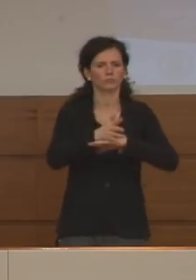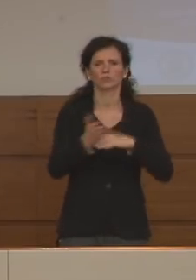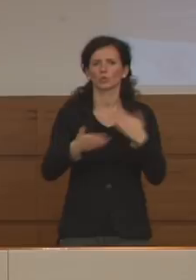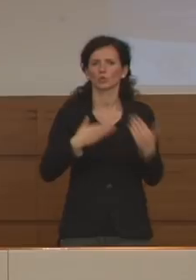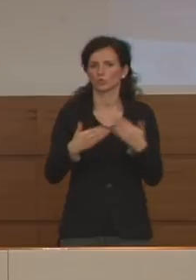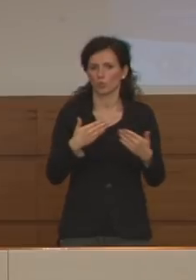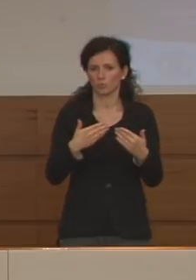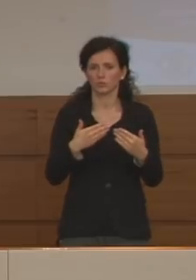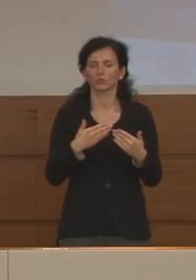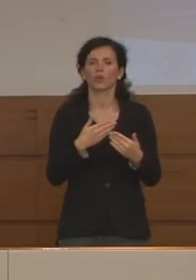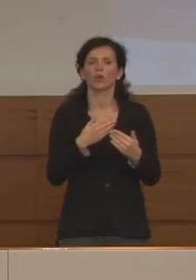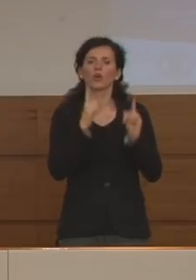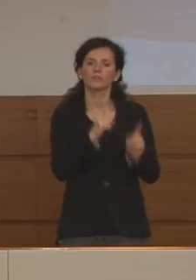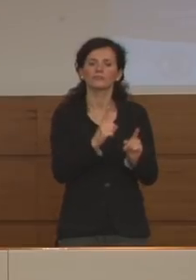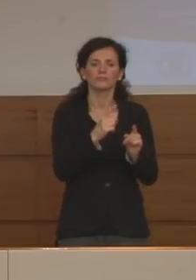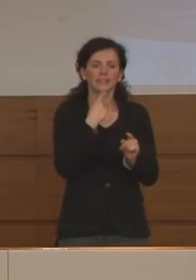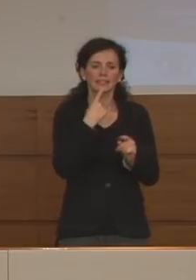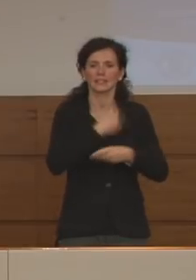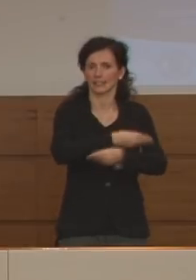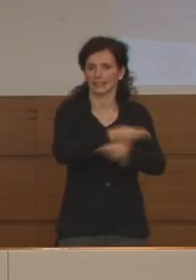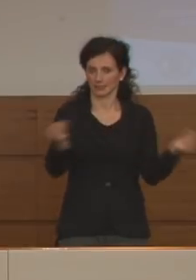dalla distribuzione